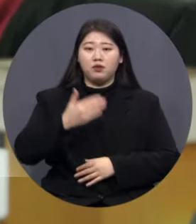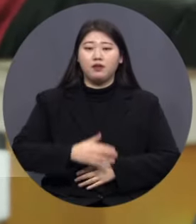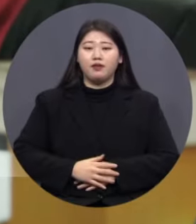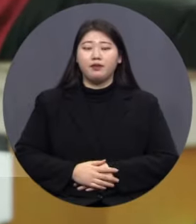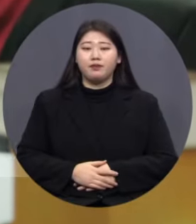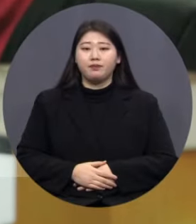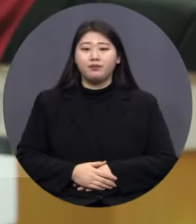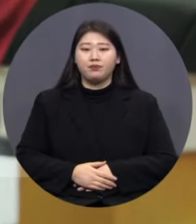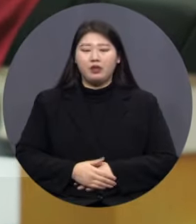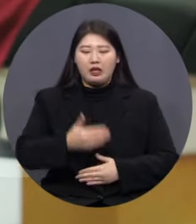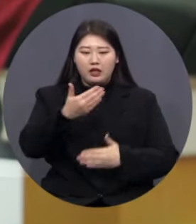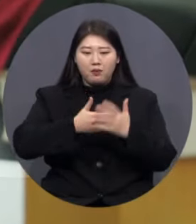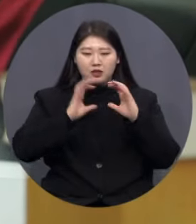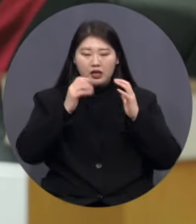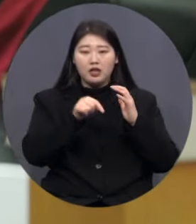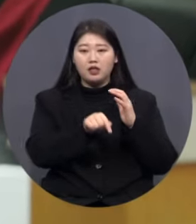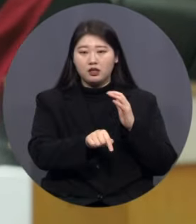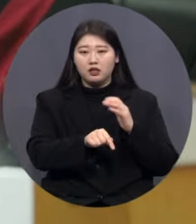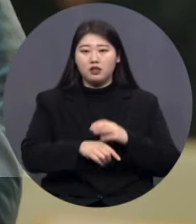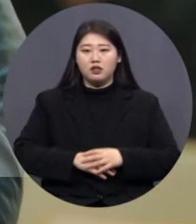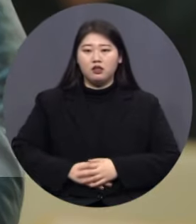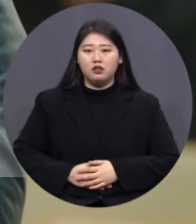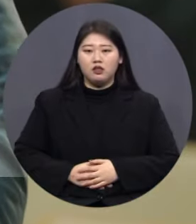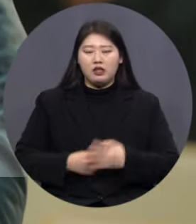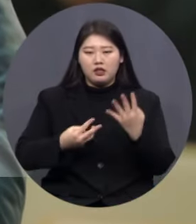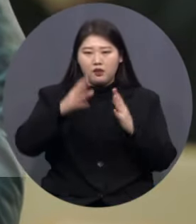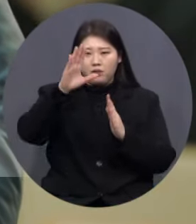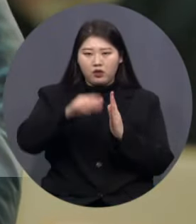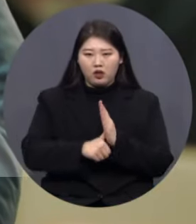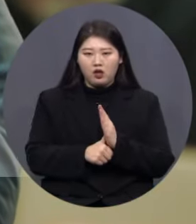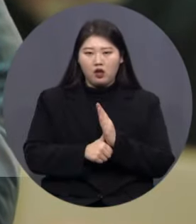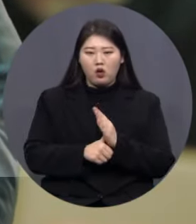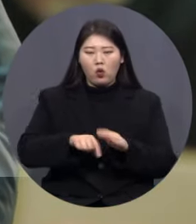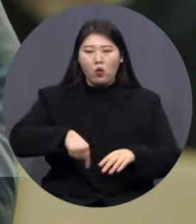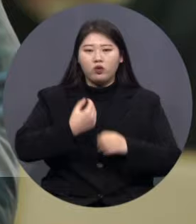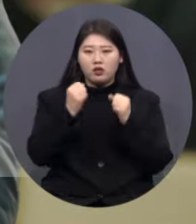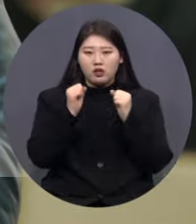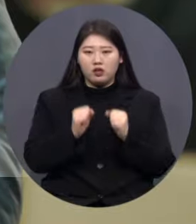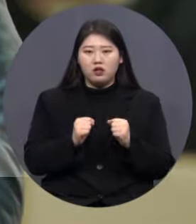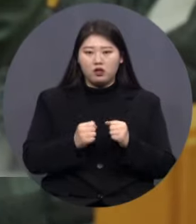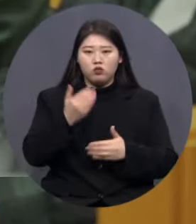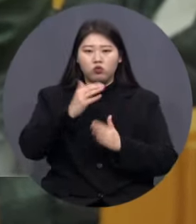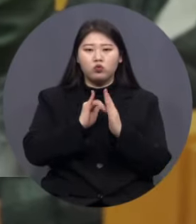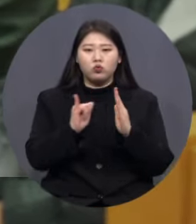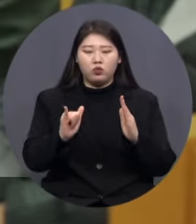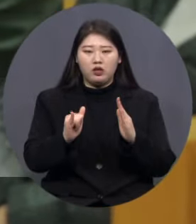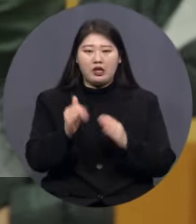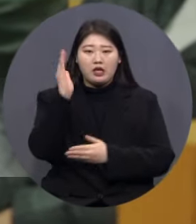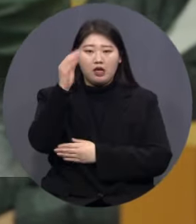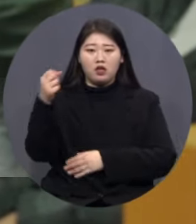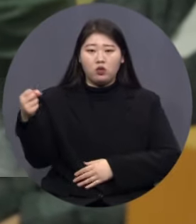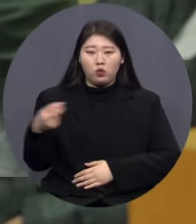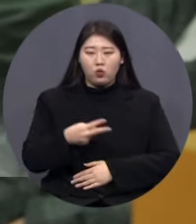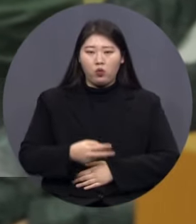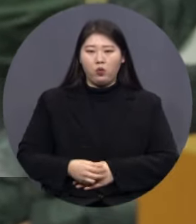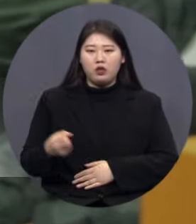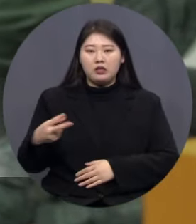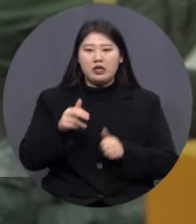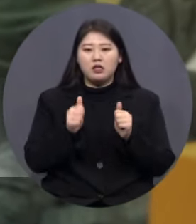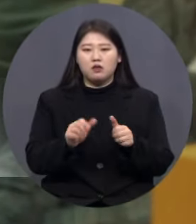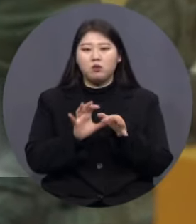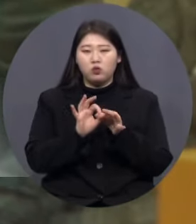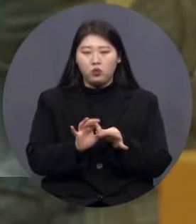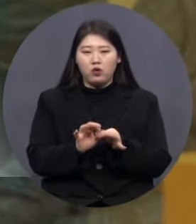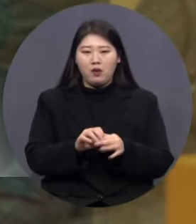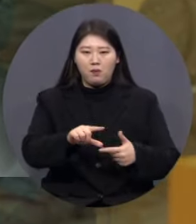선정했습니다 남겨진 아이들은 43 당시 부모를 잃고 홀로남겨진 수영인 유족들의 사연과 직권 심을 통한 명예